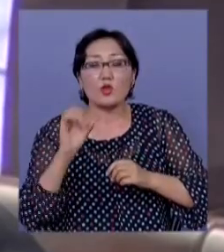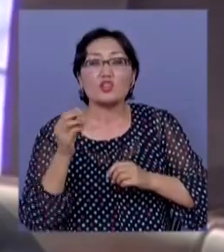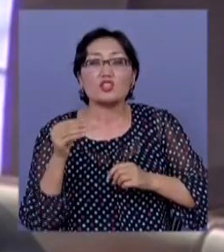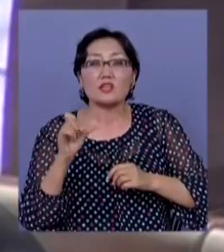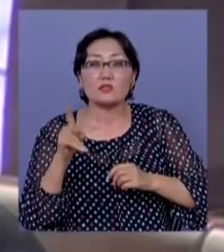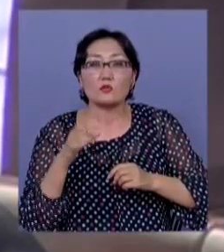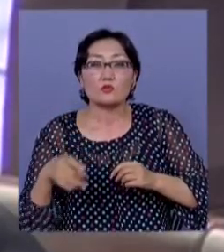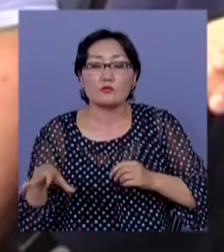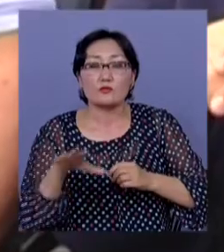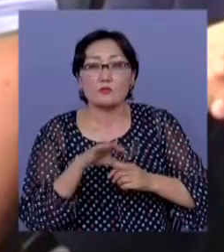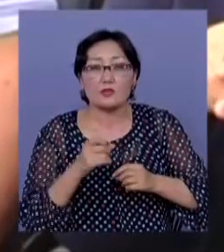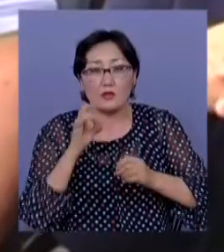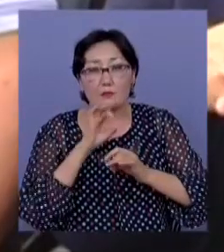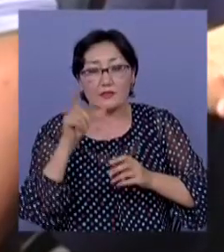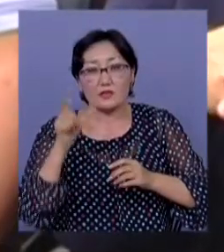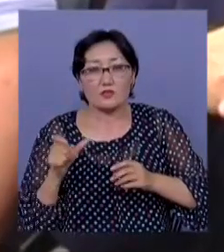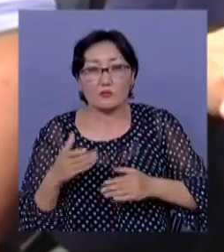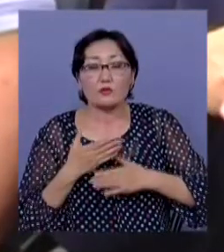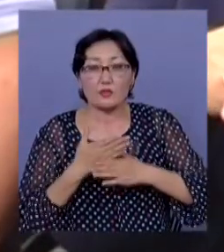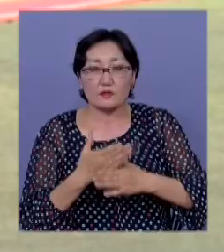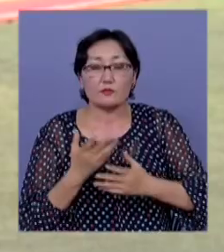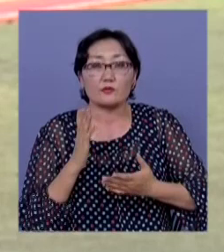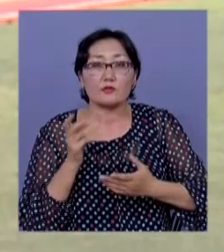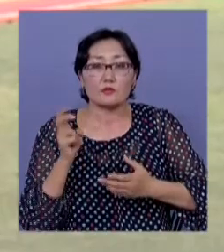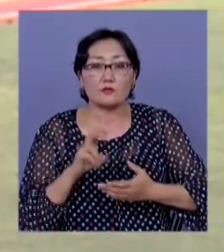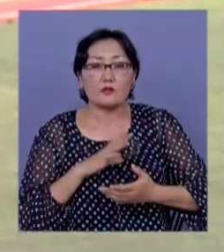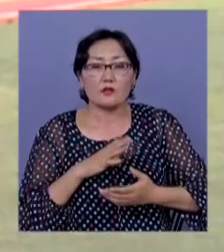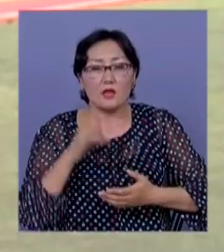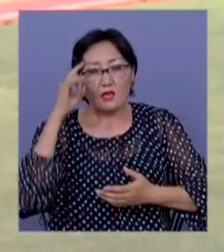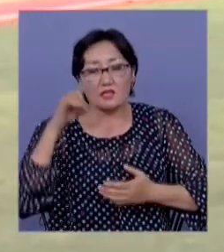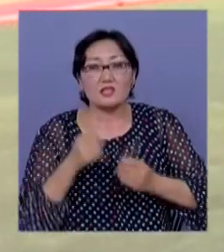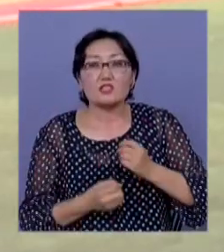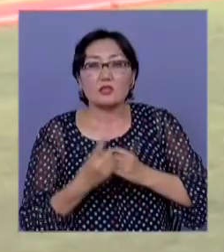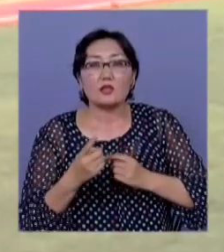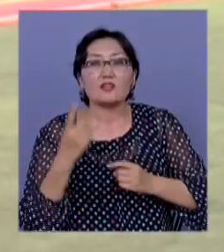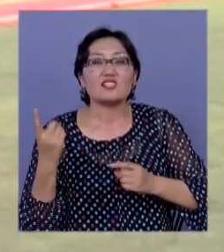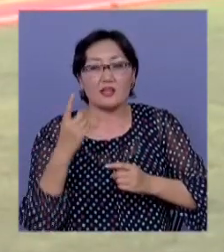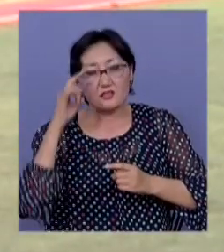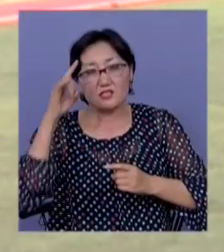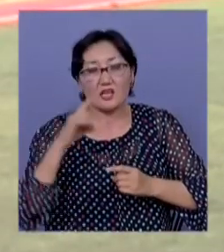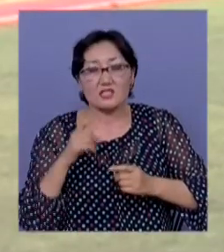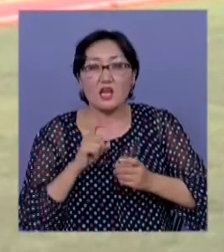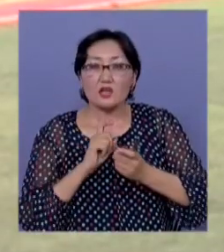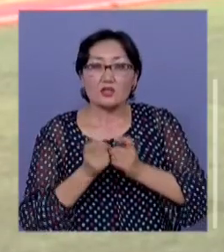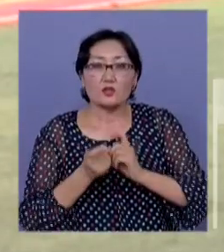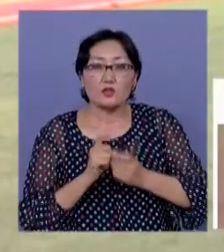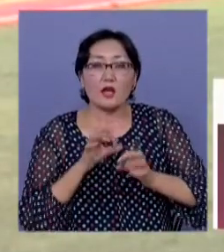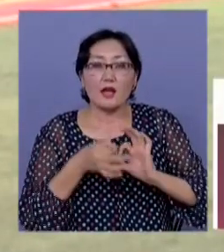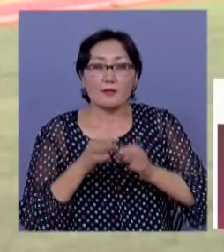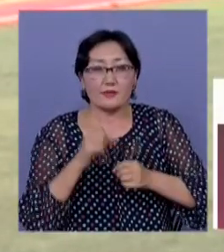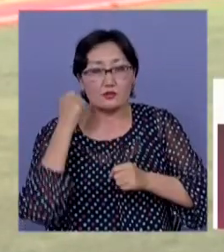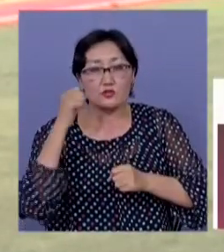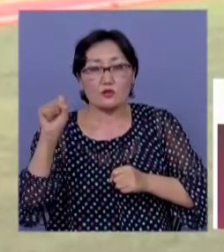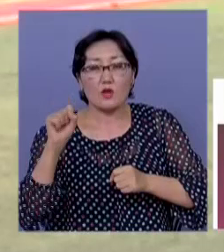өмірдегі ағайындары, белгілі азаматтар да қолдай келіпті. Қазақтан шыққан жалғыз қазақ болып тұр қазір, сол күрестен олимпиада чемпионы. Тәуелсіз